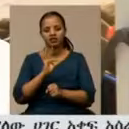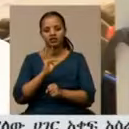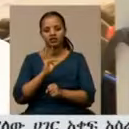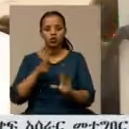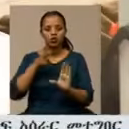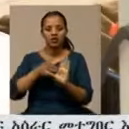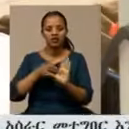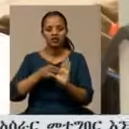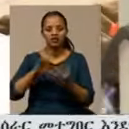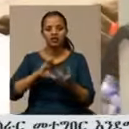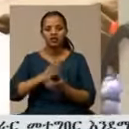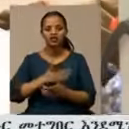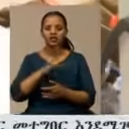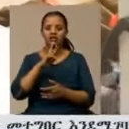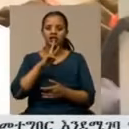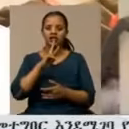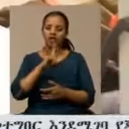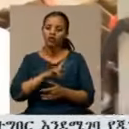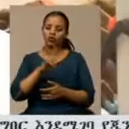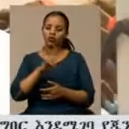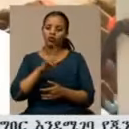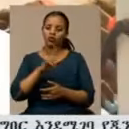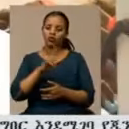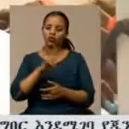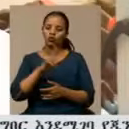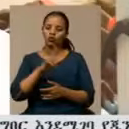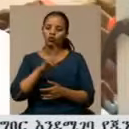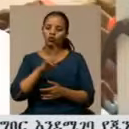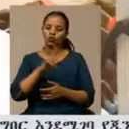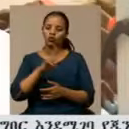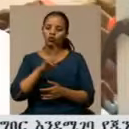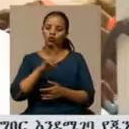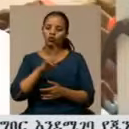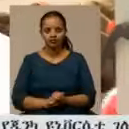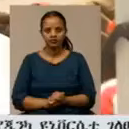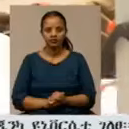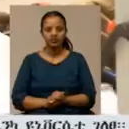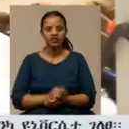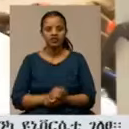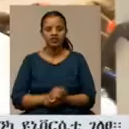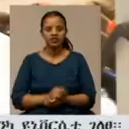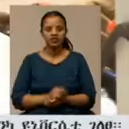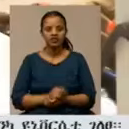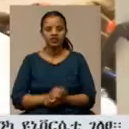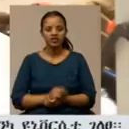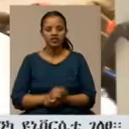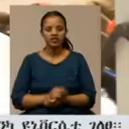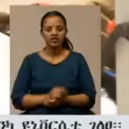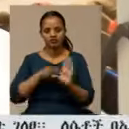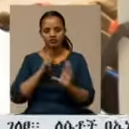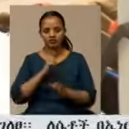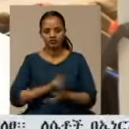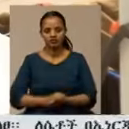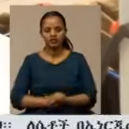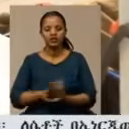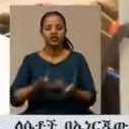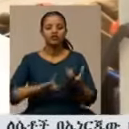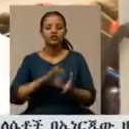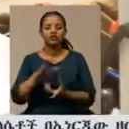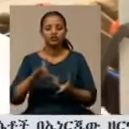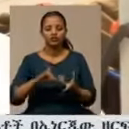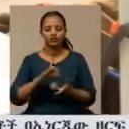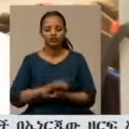ማደያ በክልላችን 32ኛ ማደያ ነው። በዳለ ወረዳ ደግሞ ሁለተኛ ማደያ ነው። በክልሉ